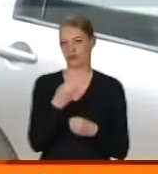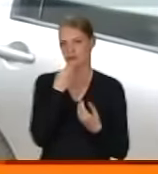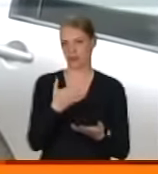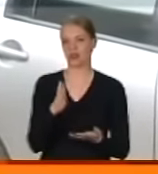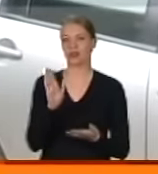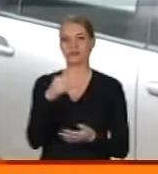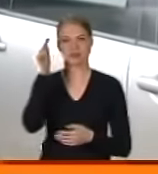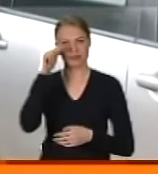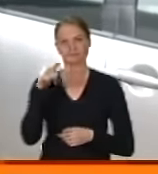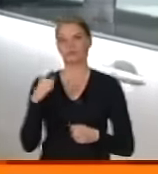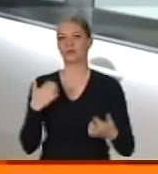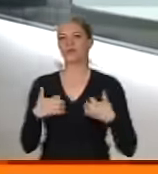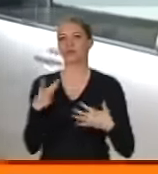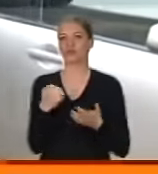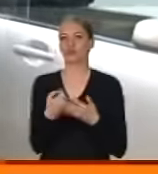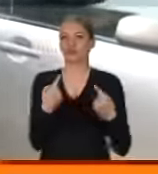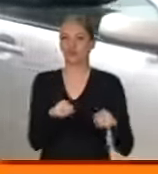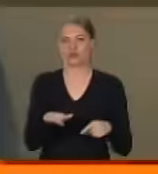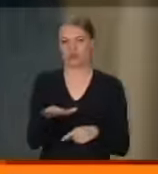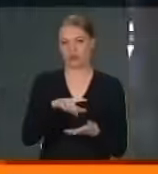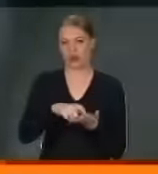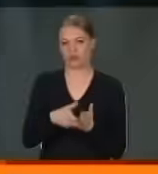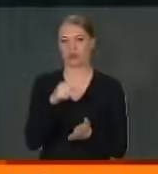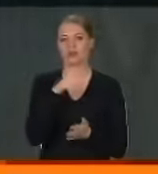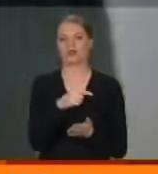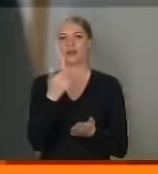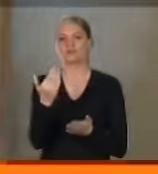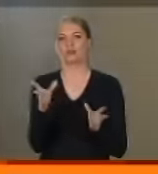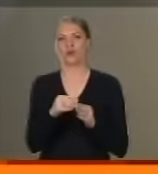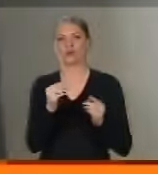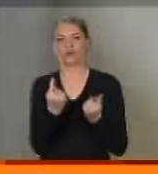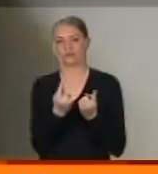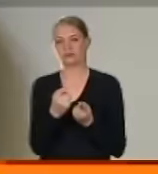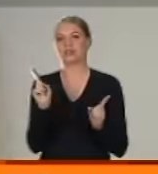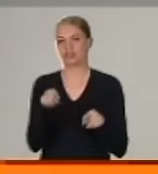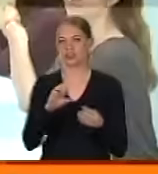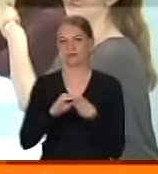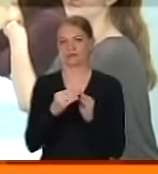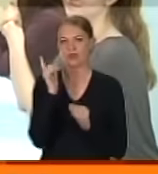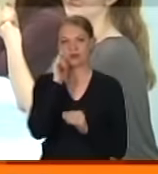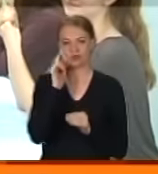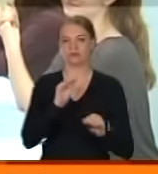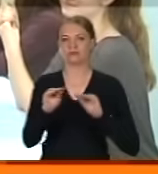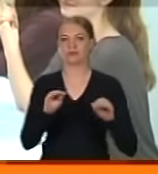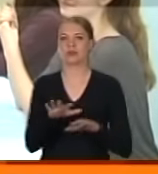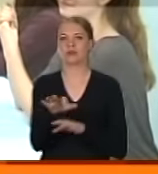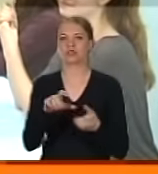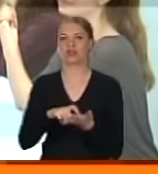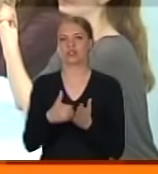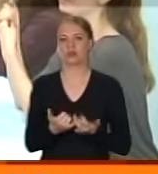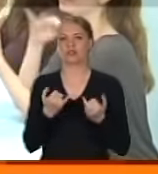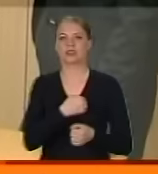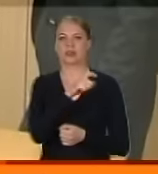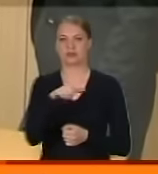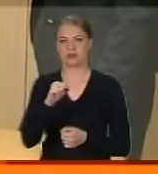Після пар хлопець поспішає вже до іншої аудиторії. Там він і його одногрупники, теж з вадами слуху, обладнали масажний кабінет для